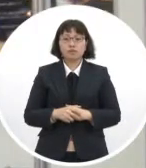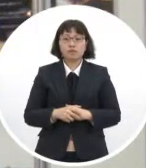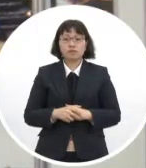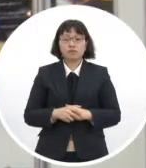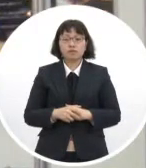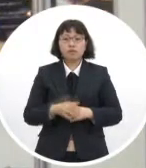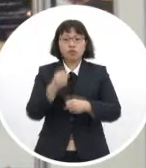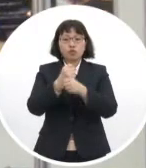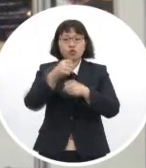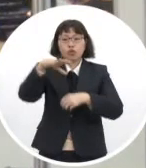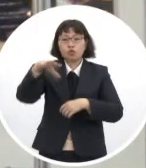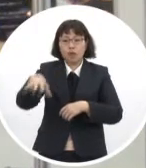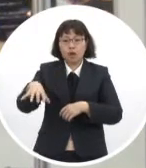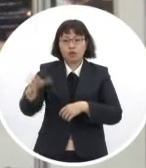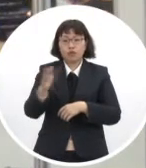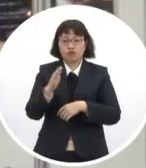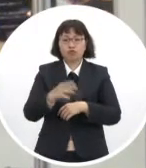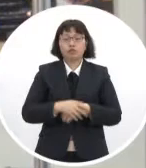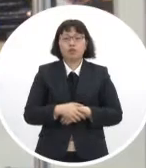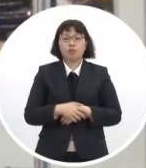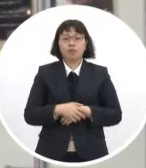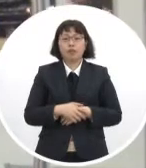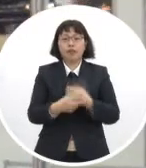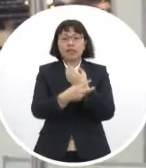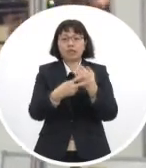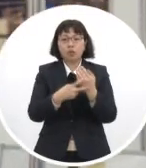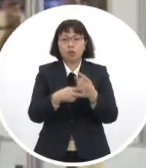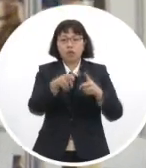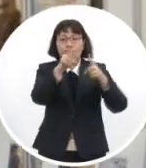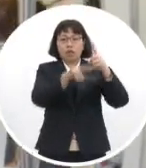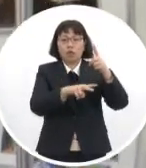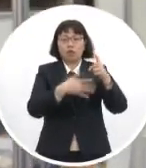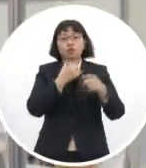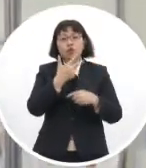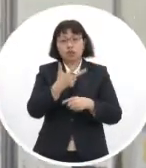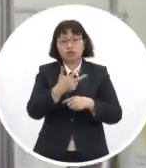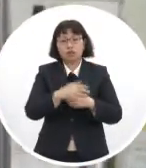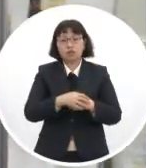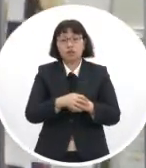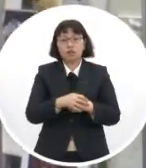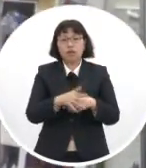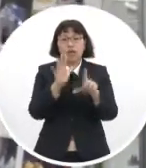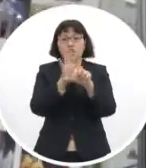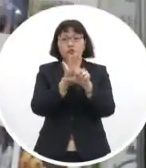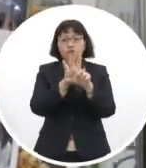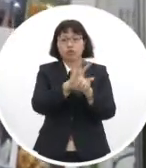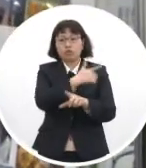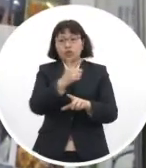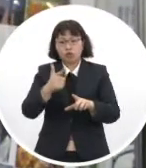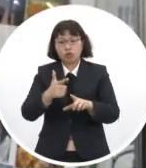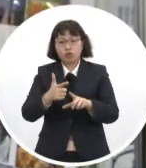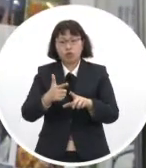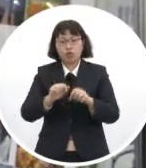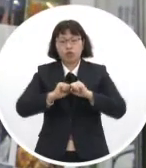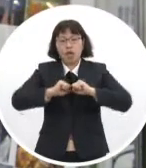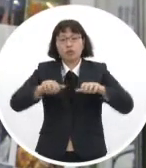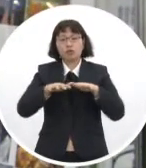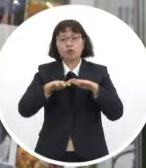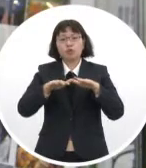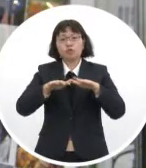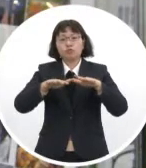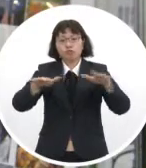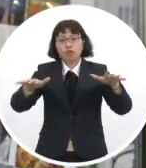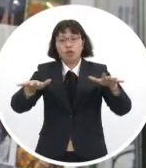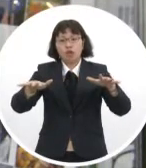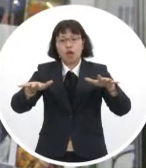製造現場だけでなく、医療や介護、福祉、レスキューなど幅広い分野で活躍が期